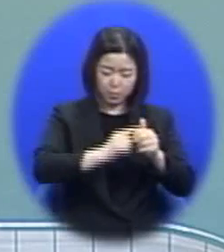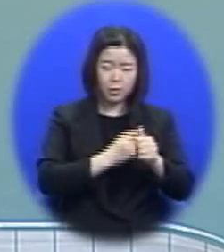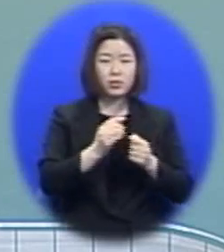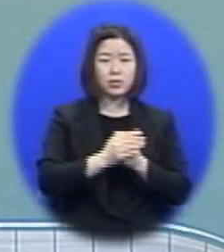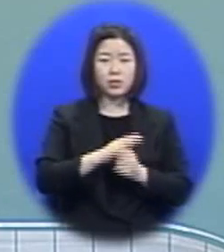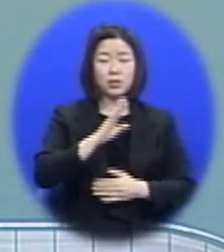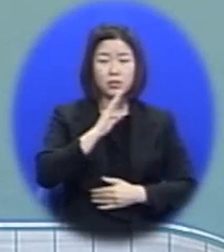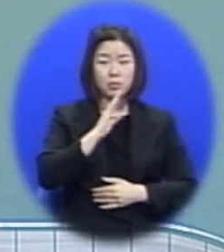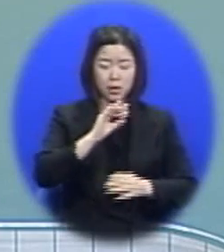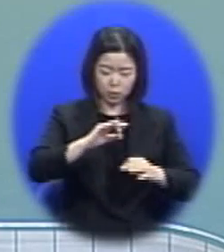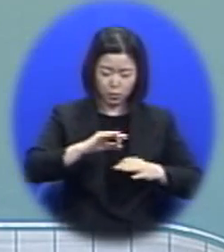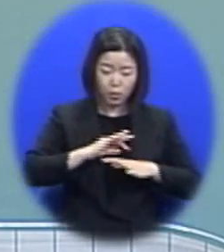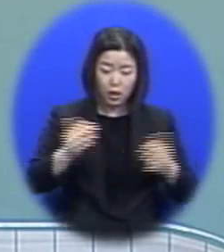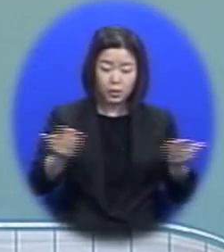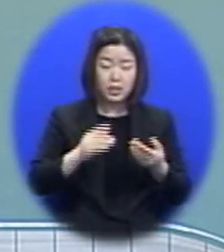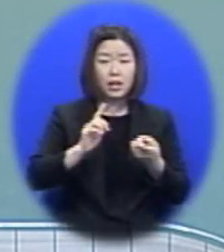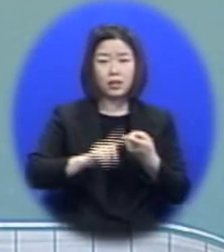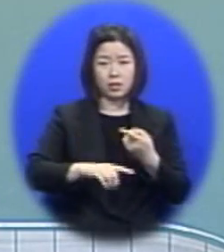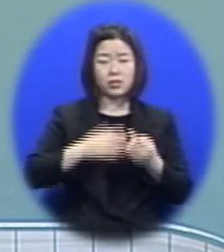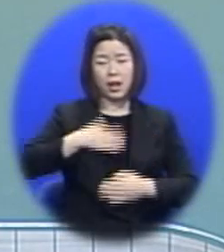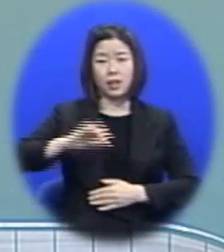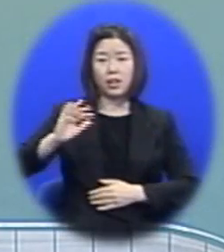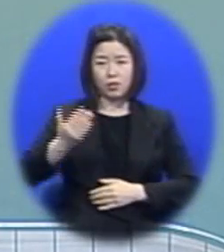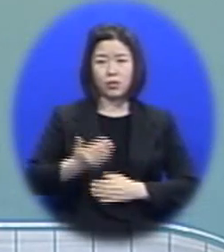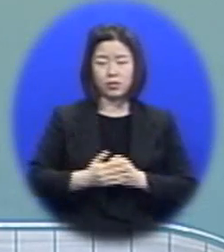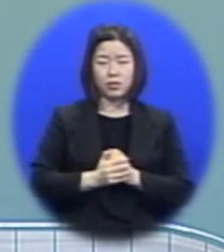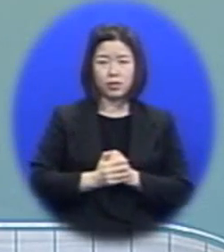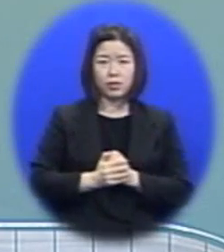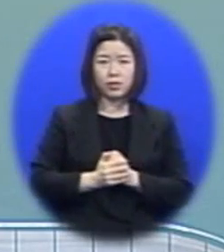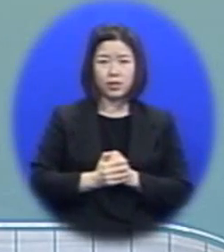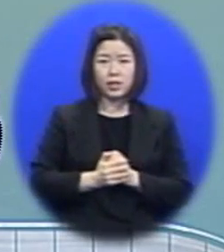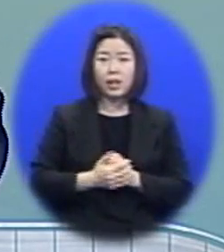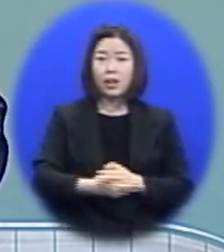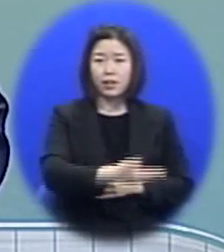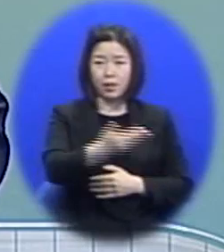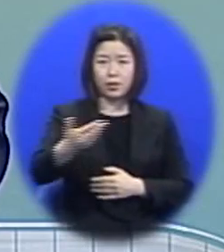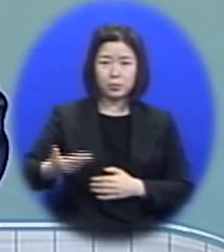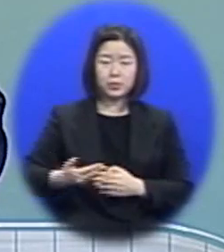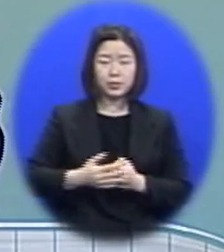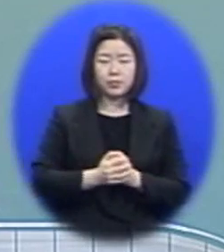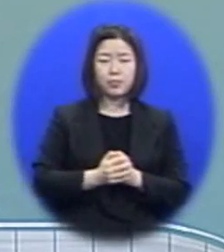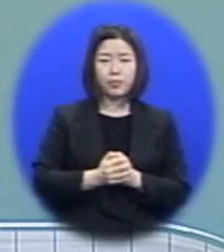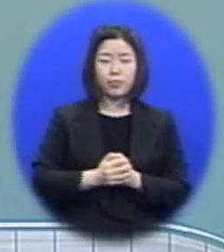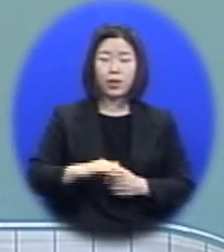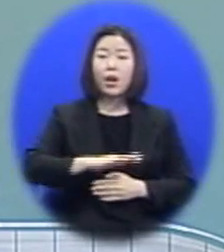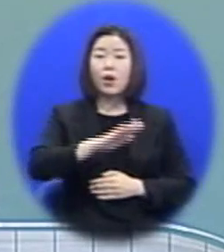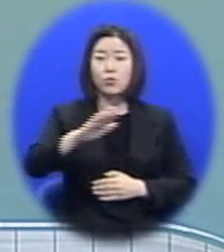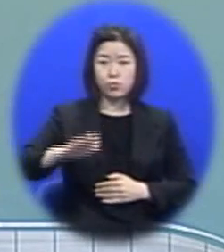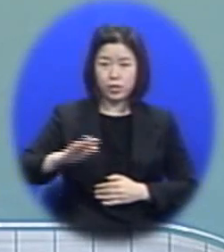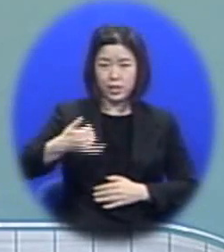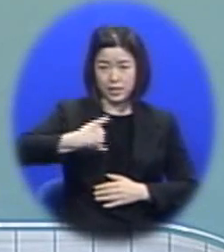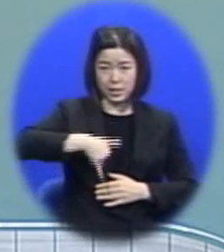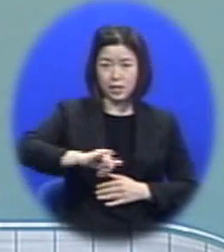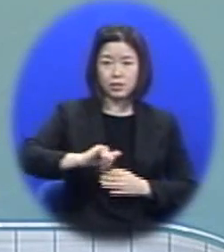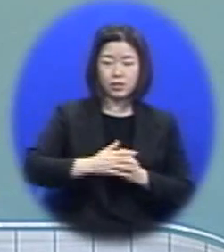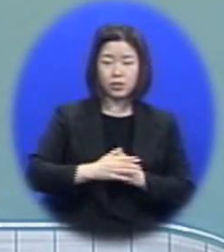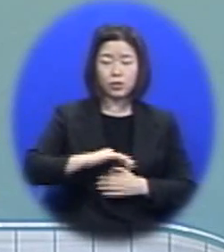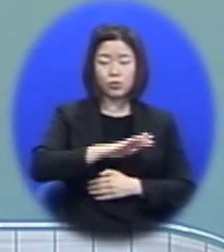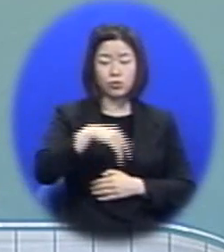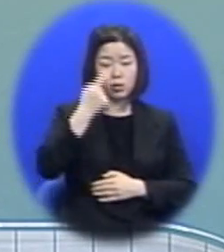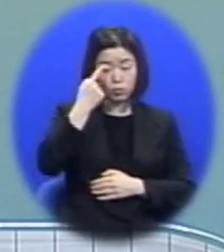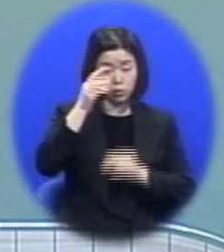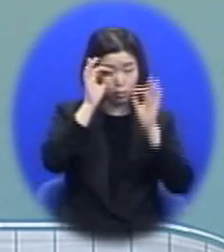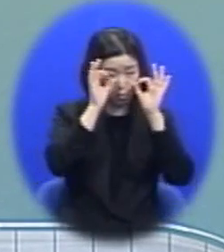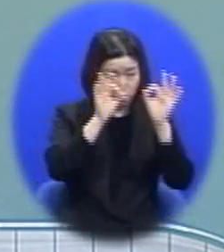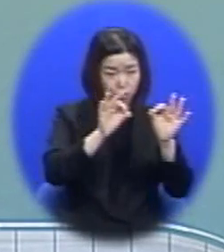정말 놀라운 일이라는 걸 알게 됐다는 여러분 우리가 우리의 자녀를 우리 눈으로 보는